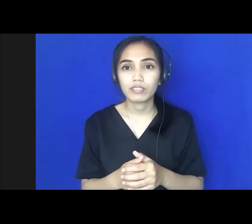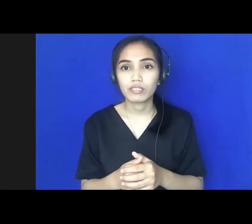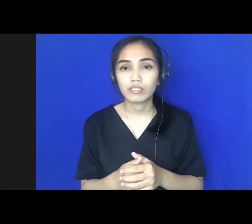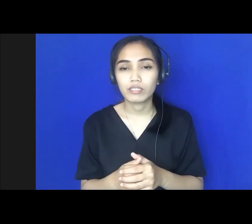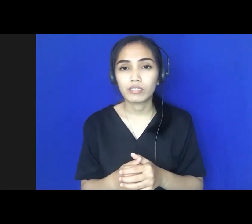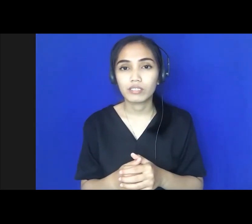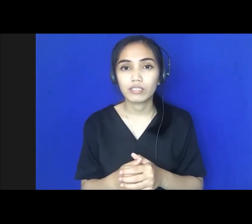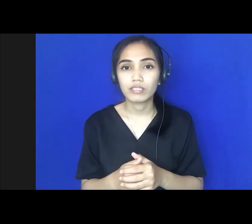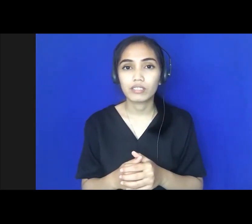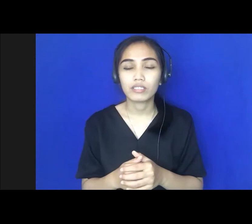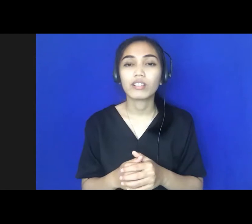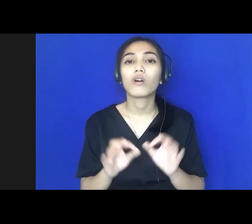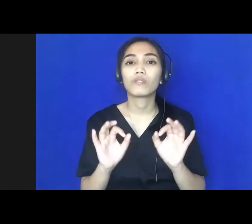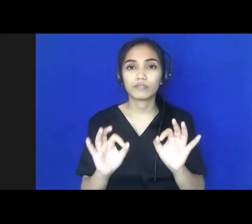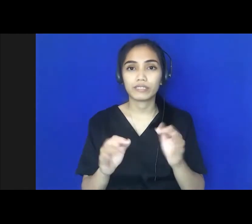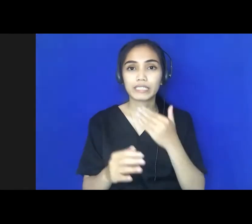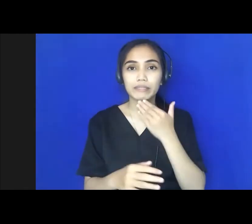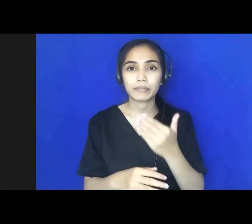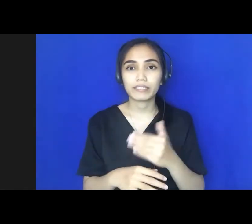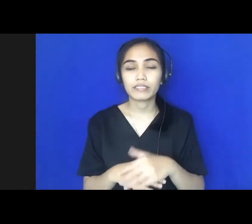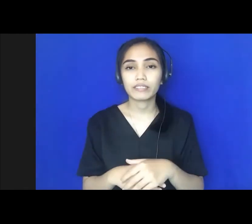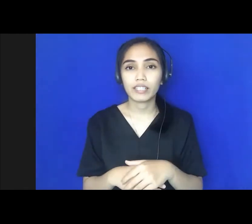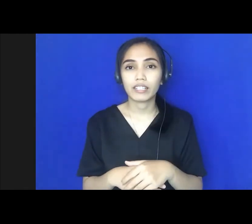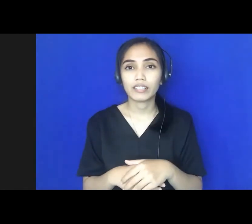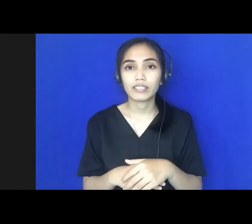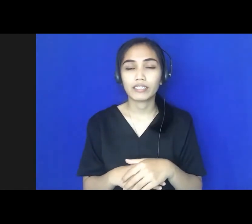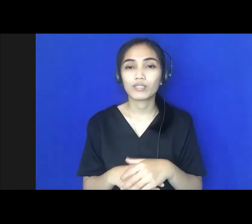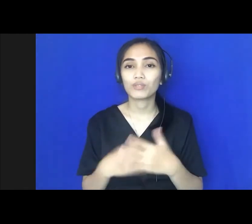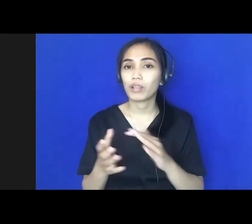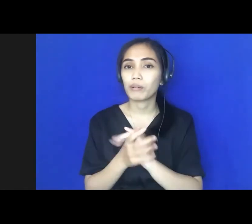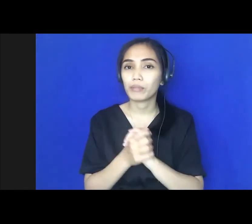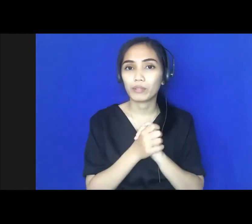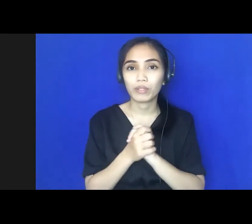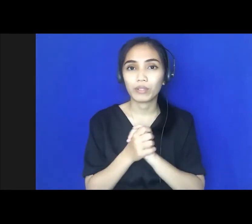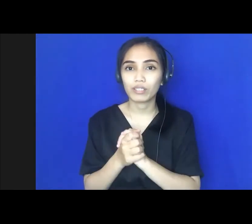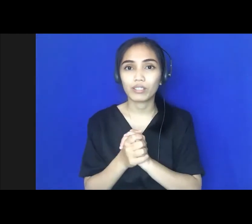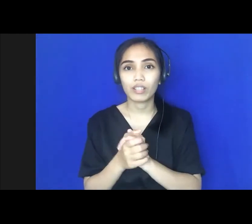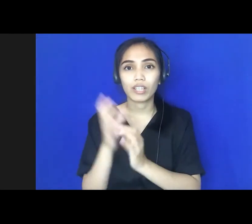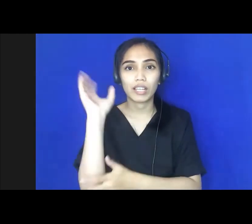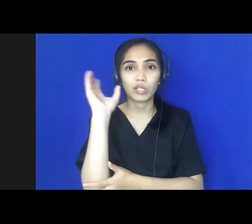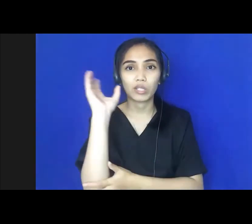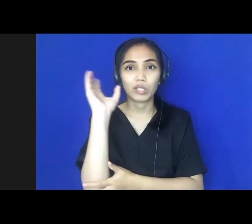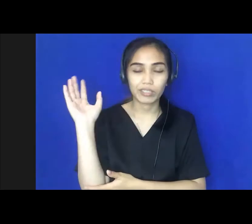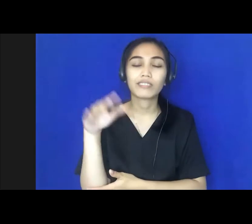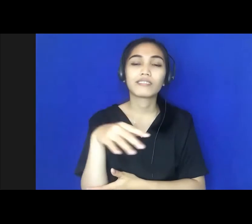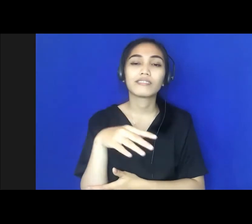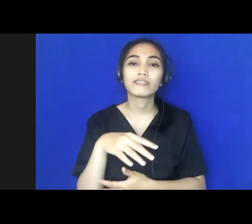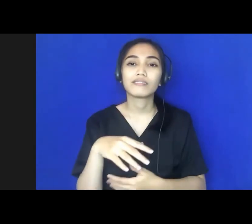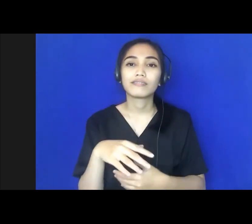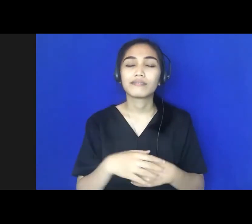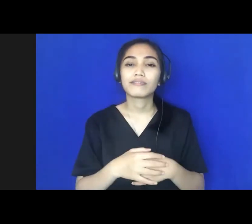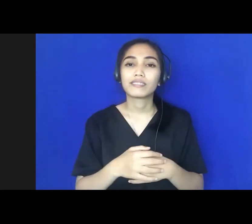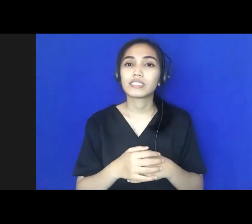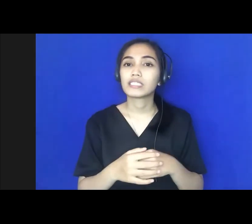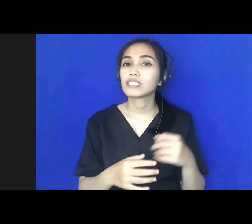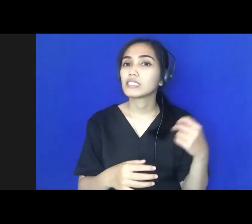Ya. Oke, terima kasih. Dengan demikian saya sudah memperkenalkan para narasumber kita. Kita